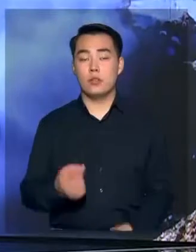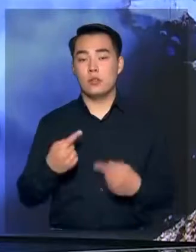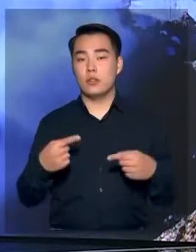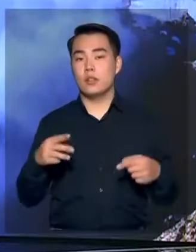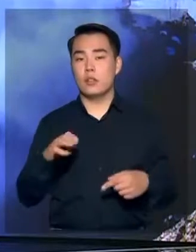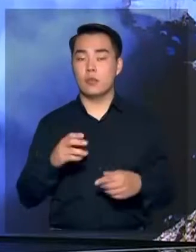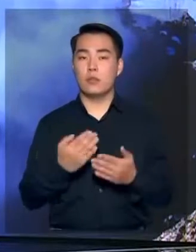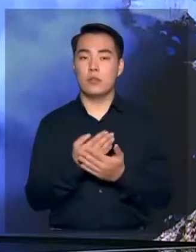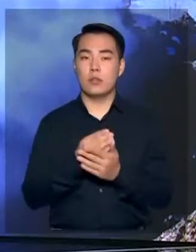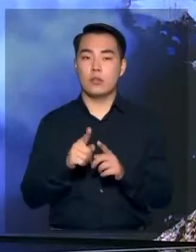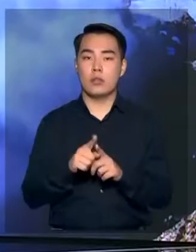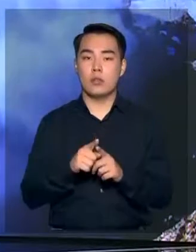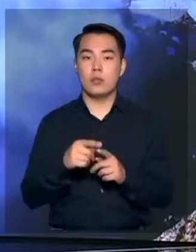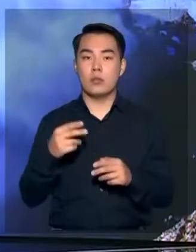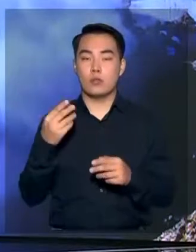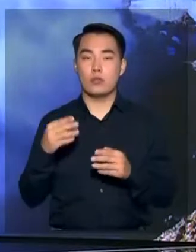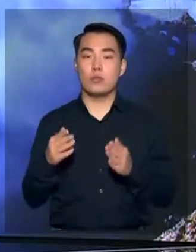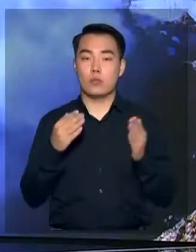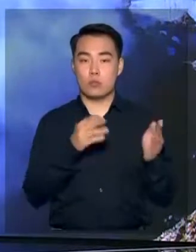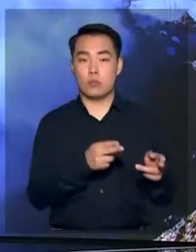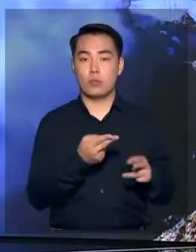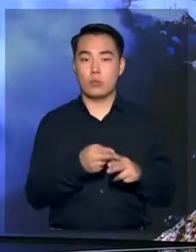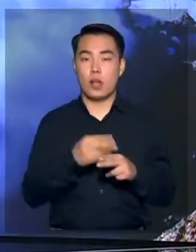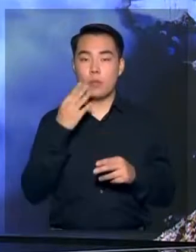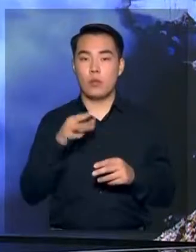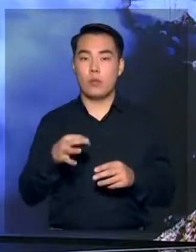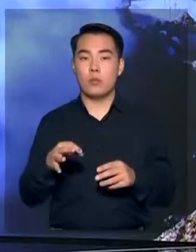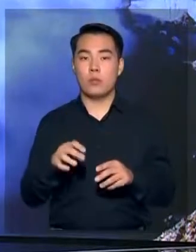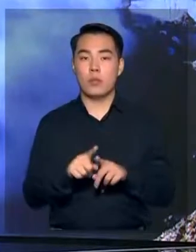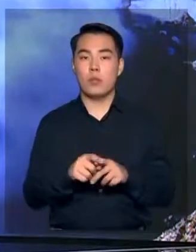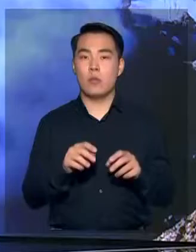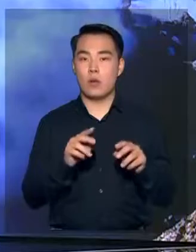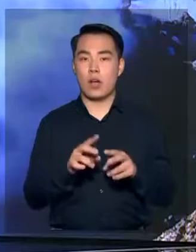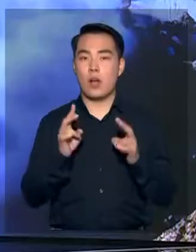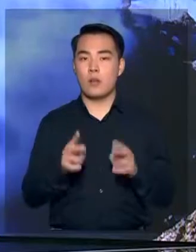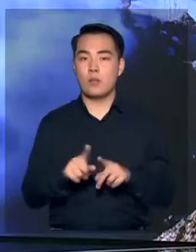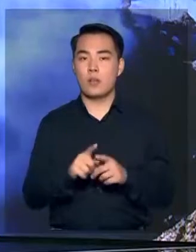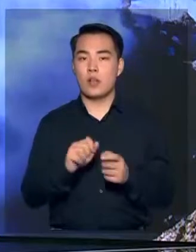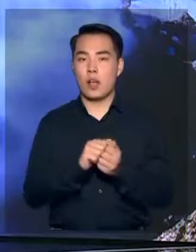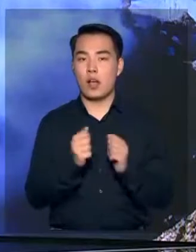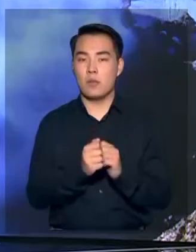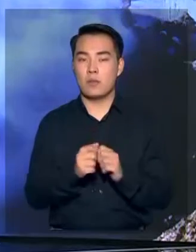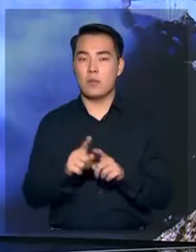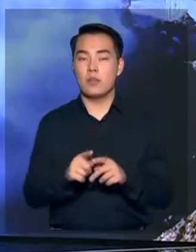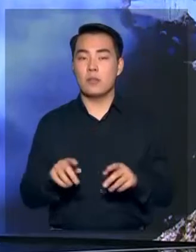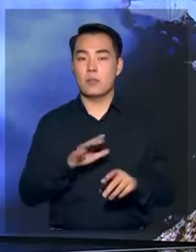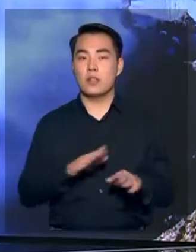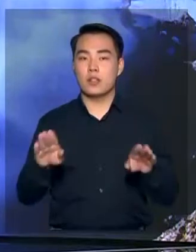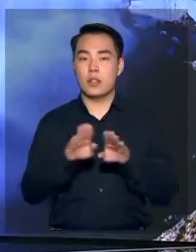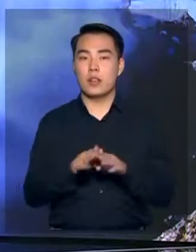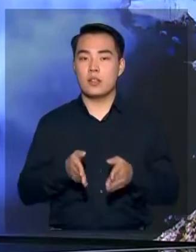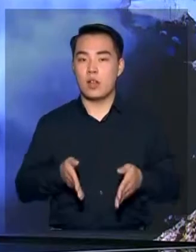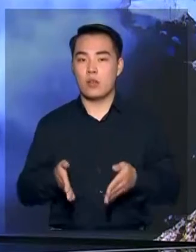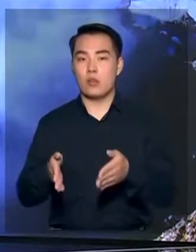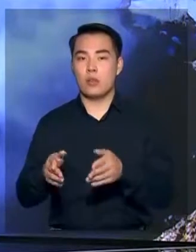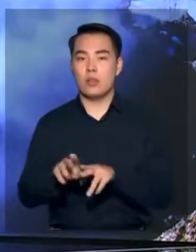И к другим темам. В туристической зоне Алматинской области сохраняется угроза схода лавин и камней. Закрыли дороги, ведущие в Тургеньское